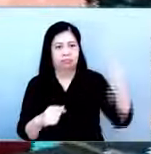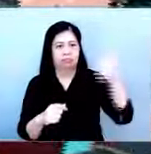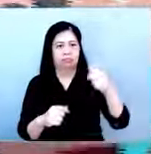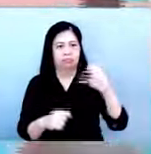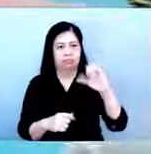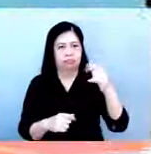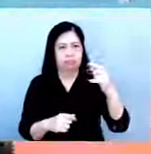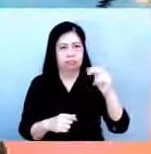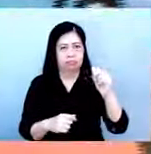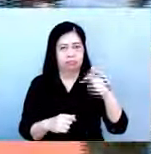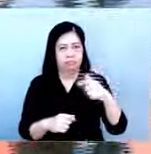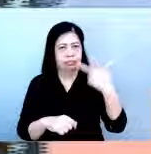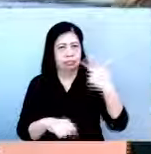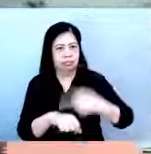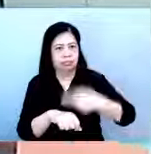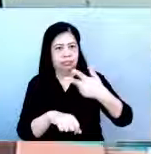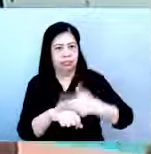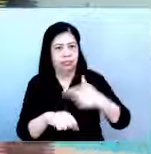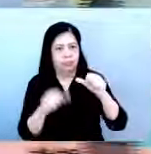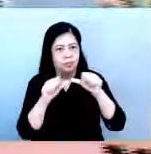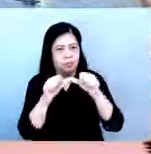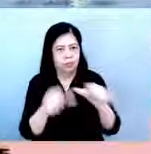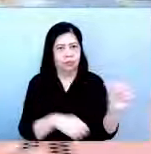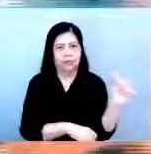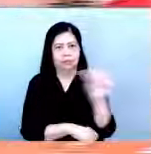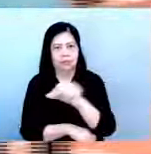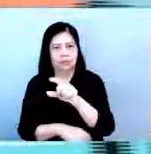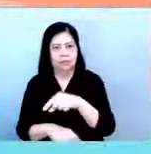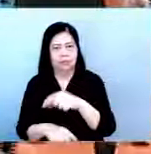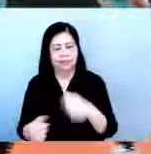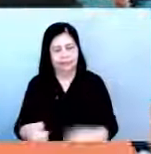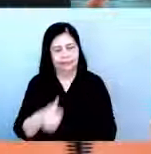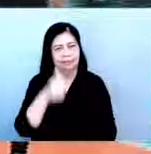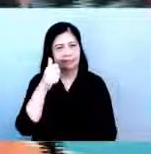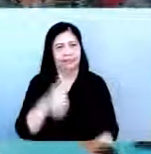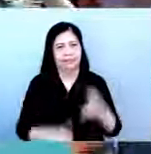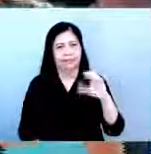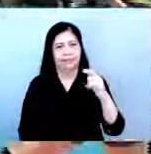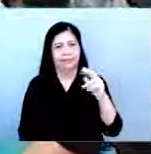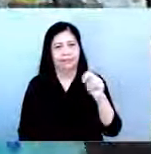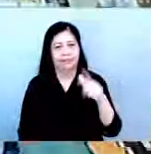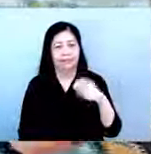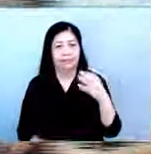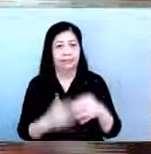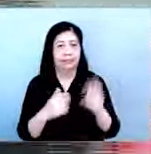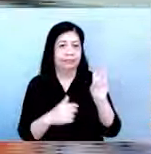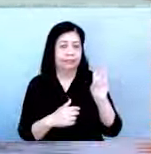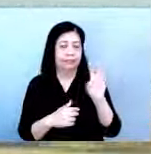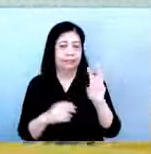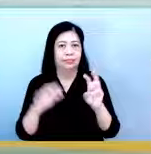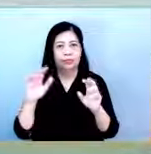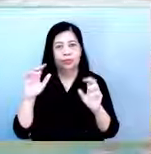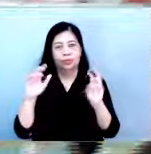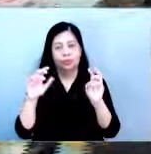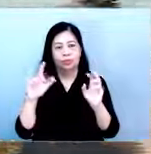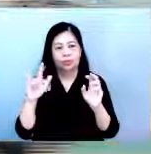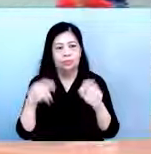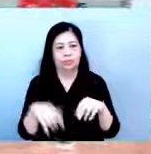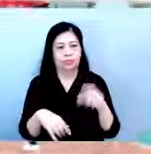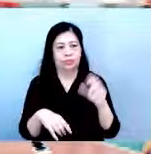sa 3 sunod na set hanggang sa tuluyang masungkit ang panalo. Final score, 16-25,